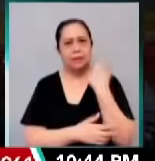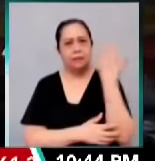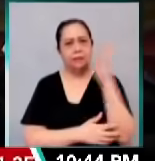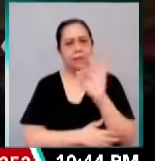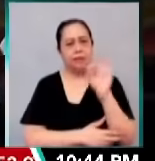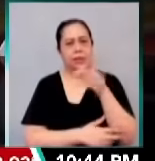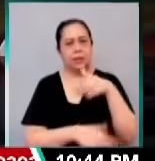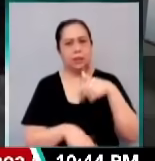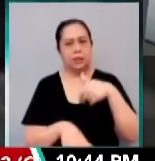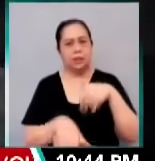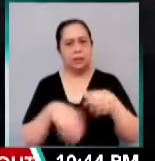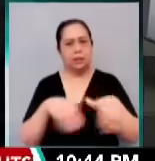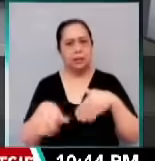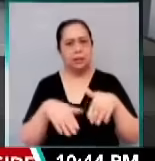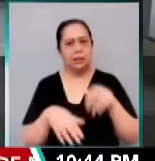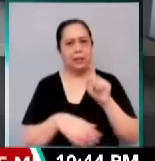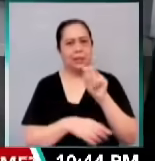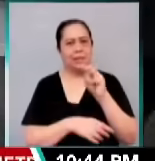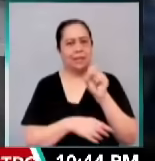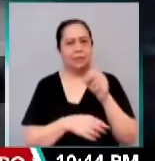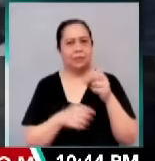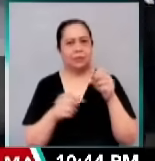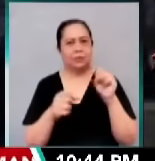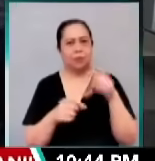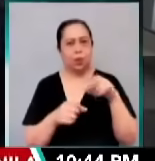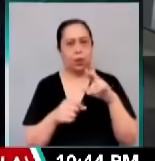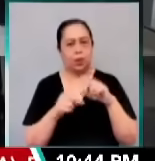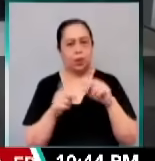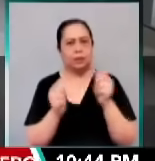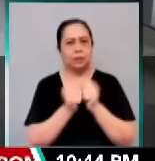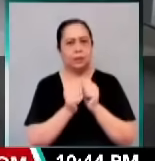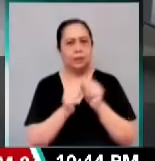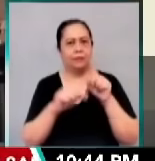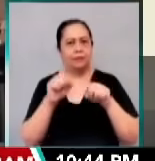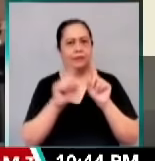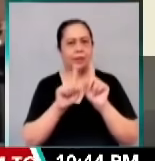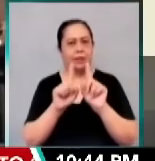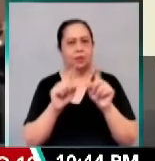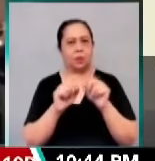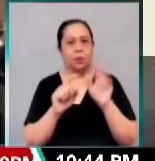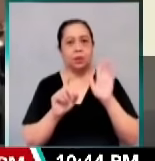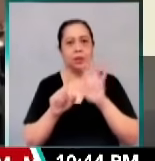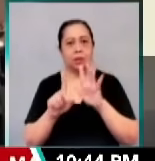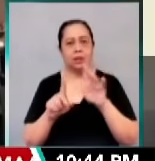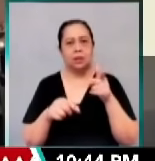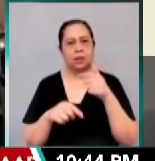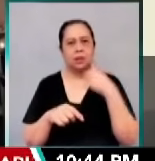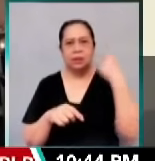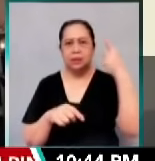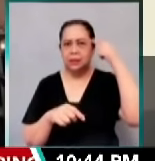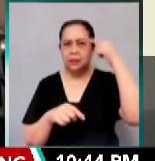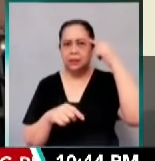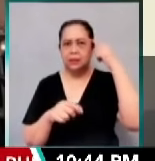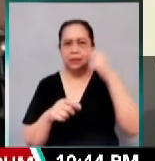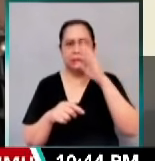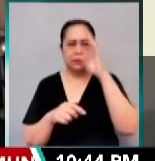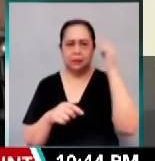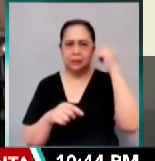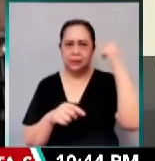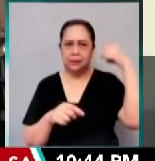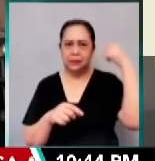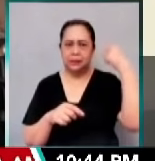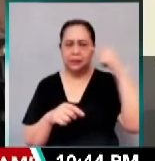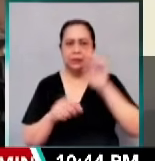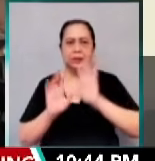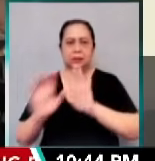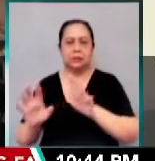si Maria Ambrosio kasama ang isang kaibigan nang atakihin siya ng lalaking may sakit umano sa pag-iisip. Ayon sa Philippine